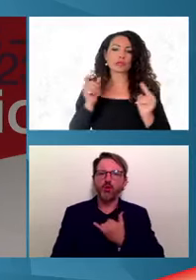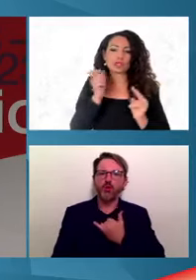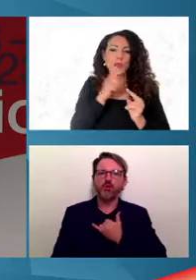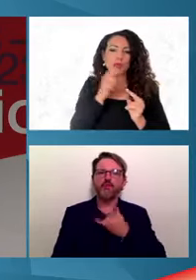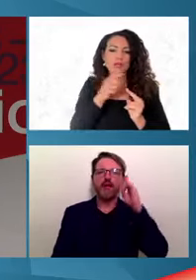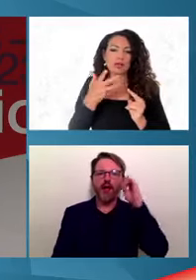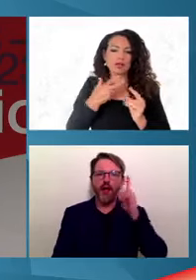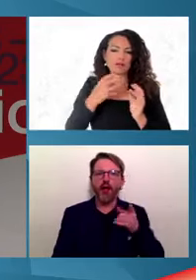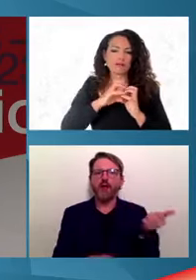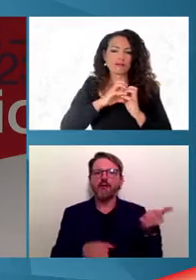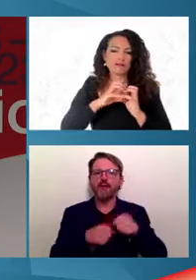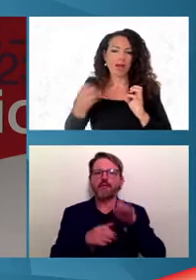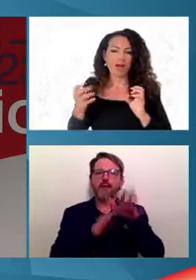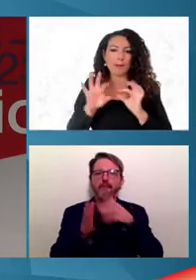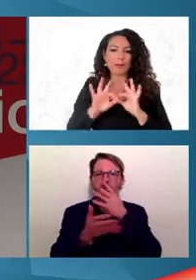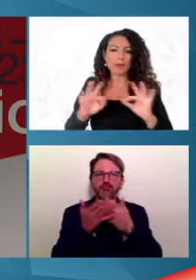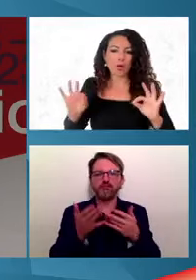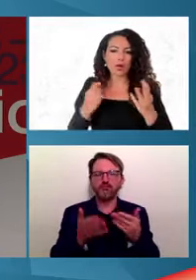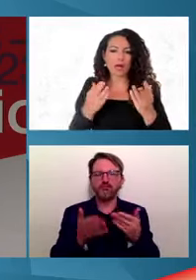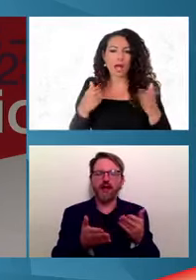Gebärdensprache übersetzt wird.